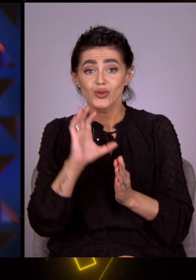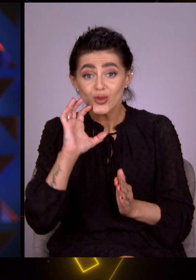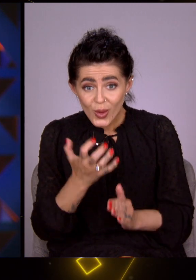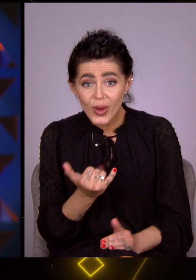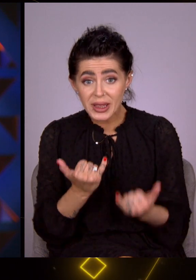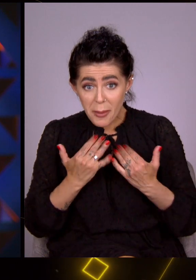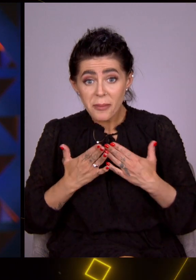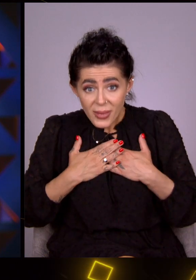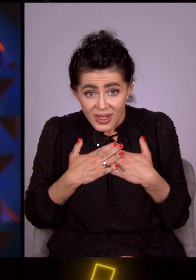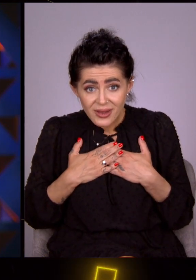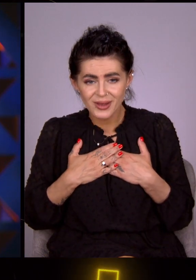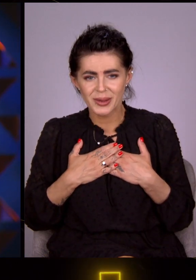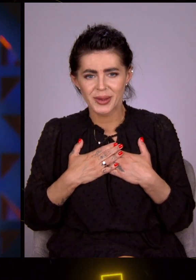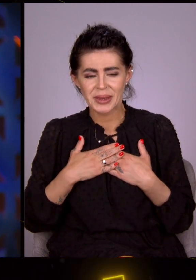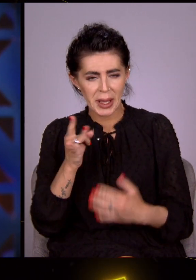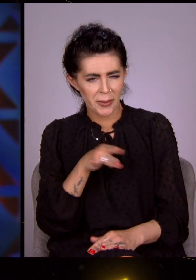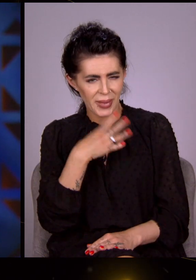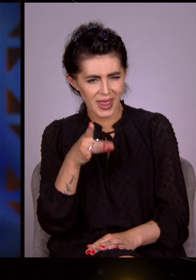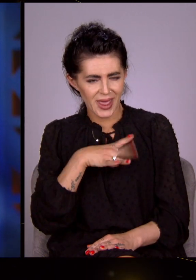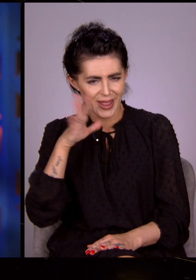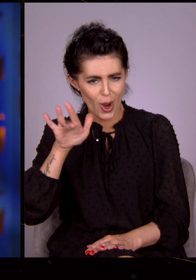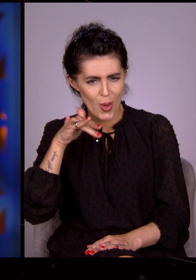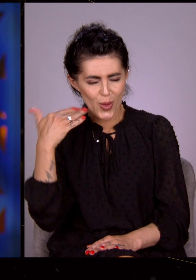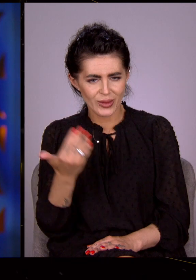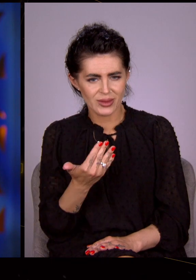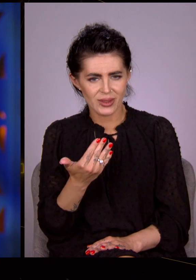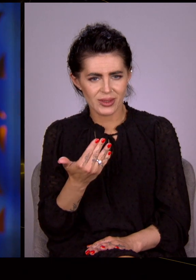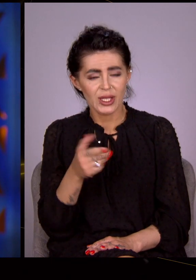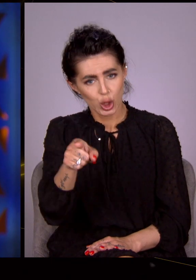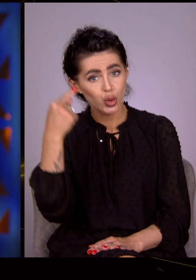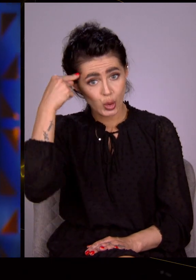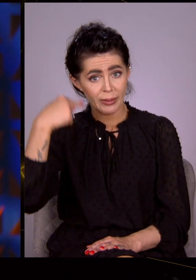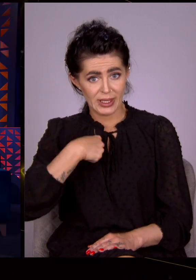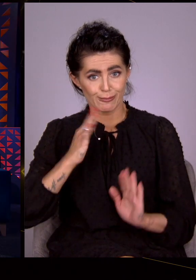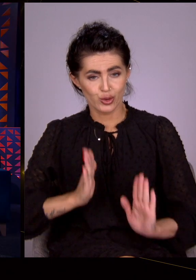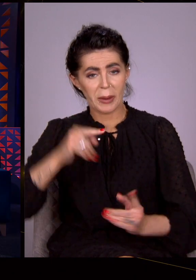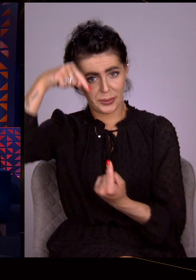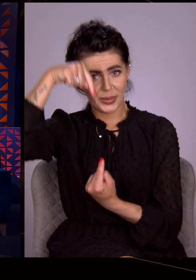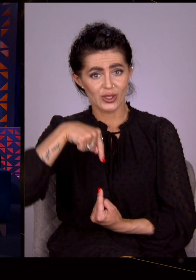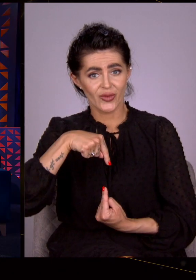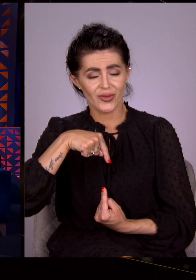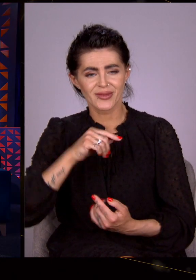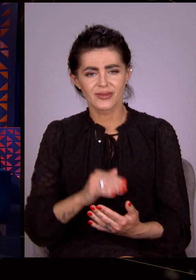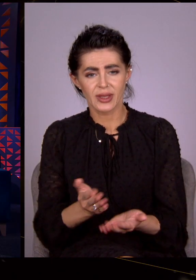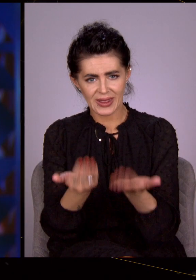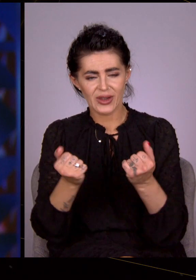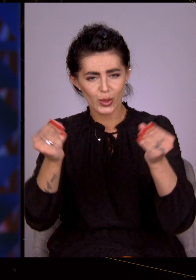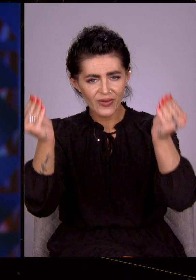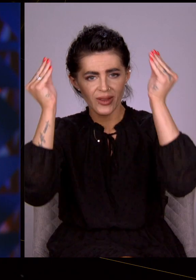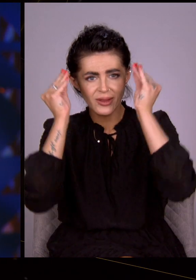Серйозно? Біленький? Угу. Ти думаєш, він мені буде пасувати? Вдягай, давай, вдягай.